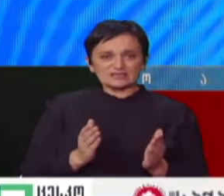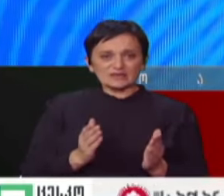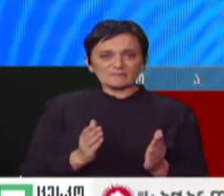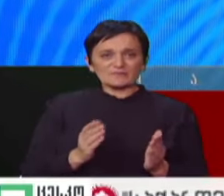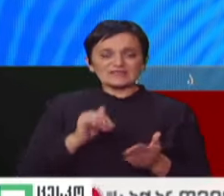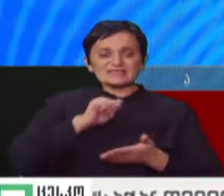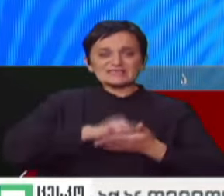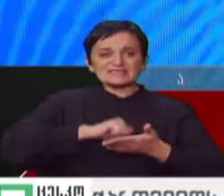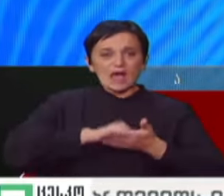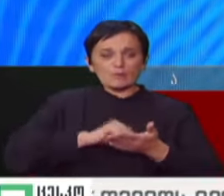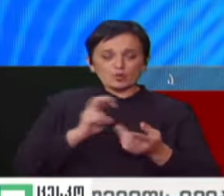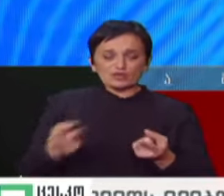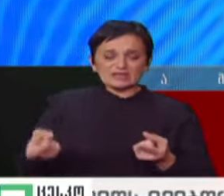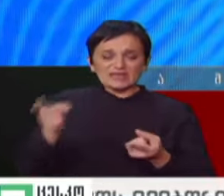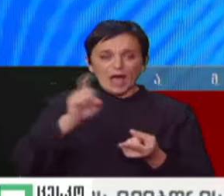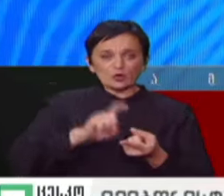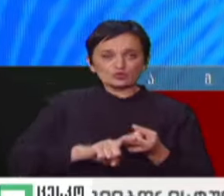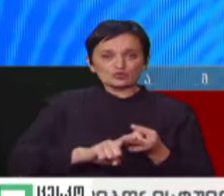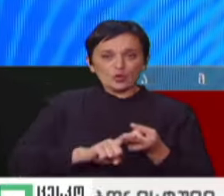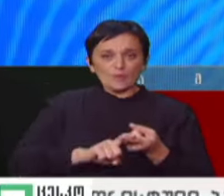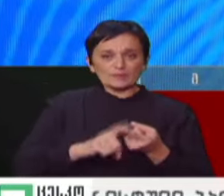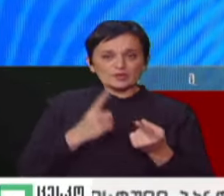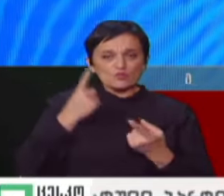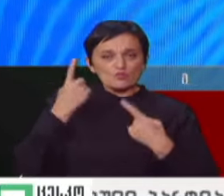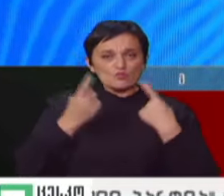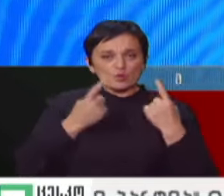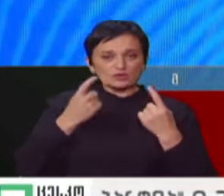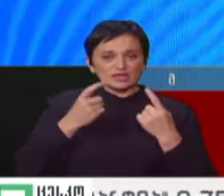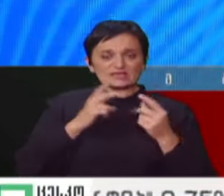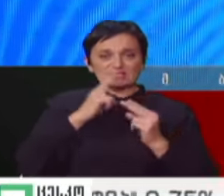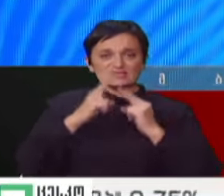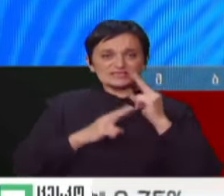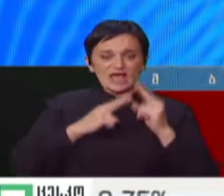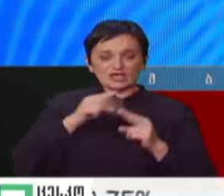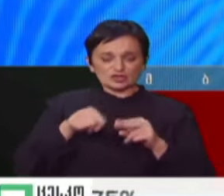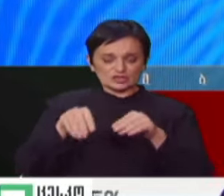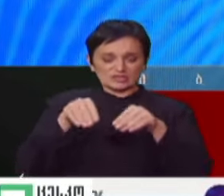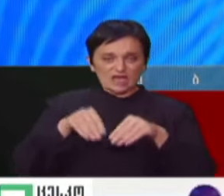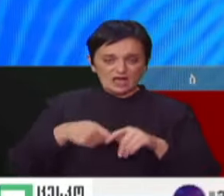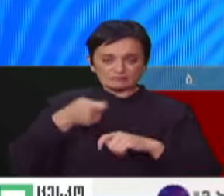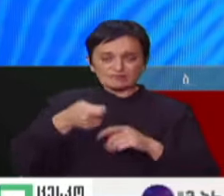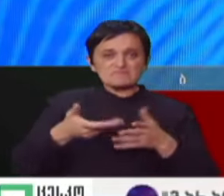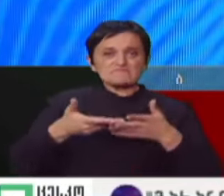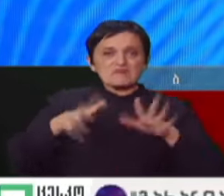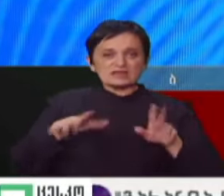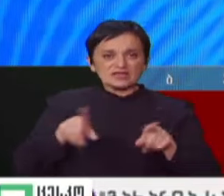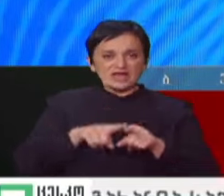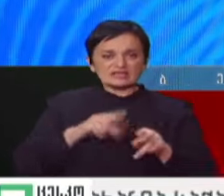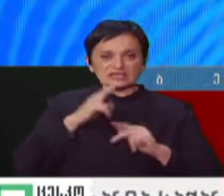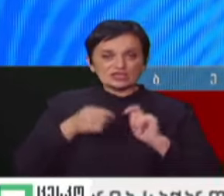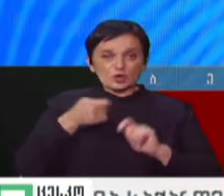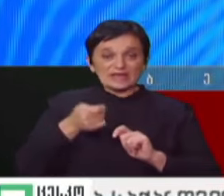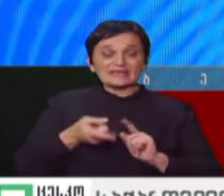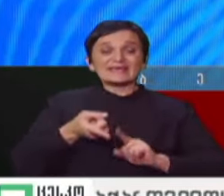არანაირ საფუძველზე დაყნობილი მონაცემები დაწერონ საჩივრები და რაც შეიძლება მეტი იყოს ასეთი საჩივრები.